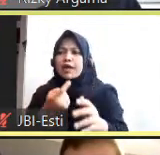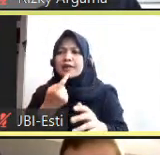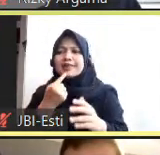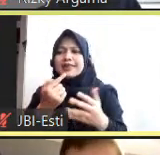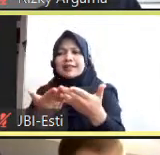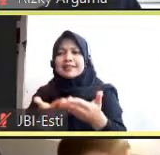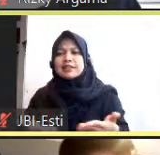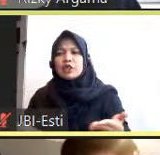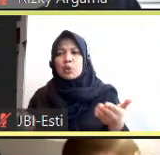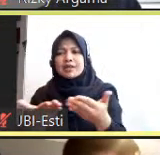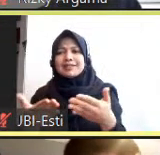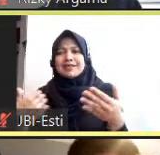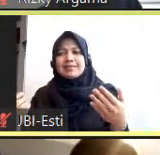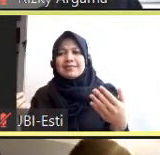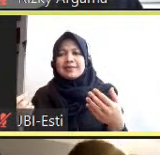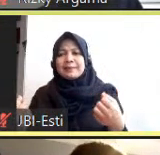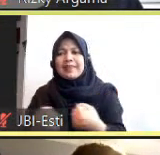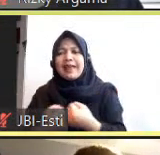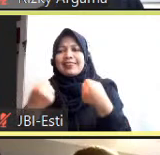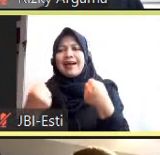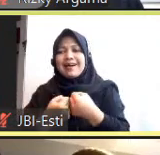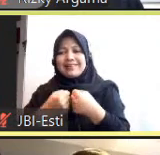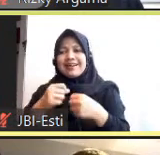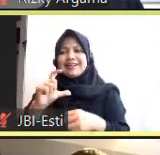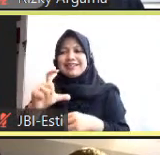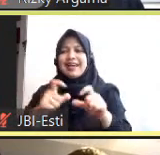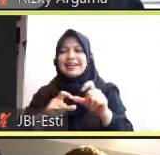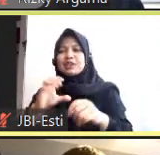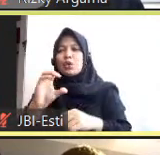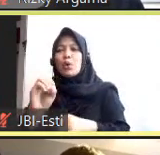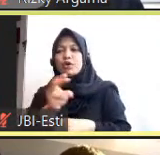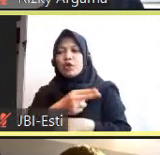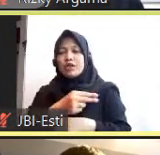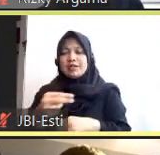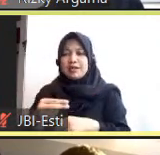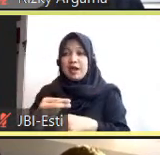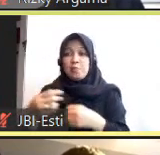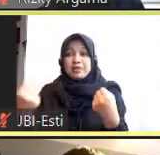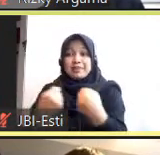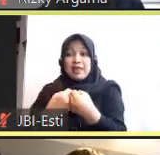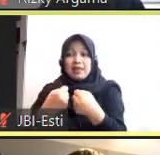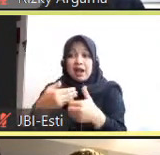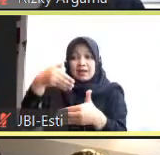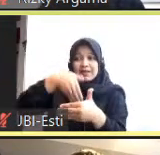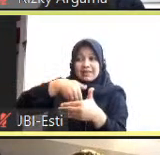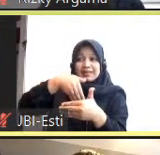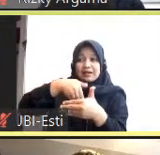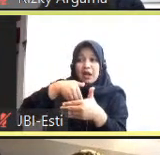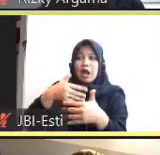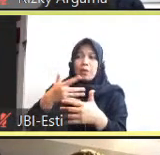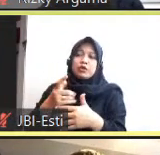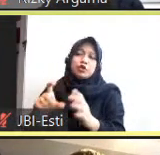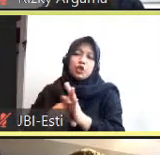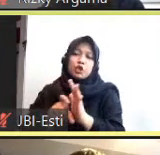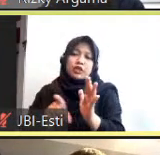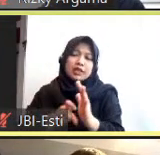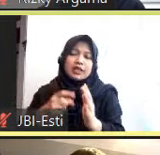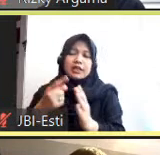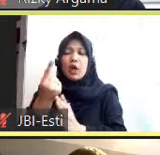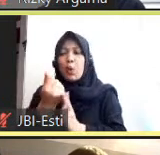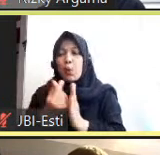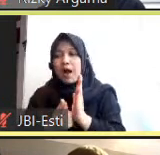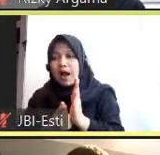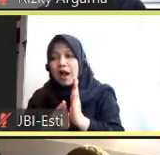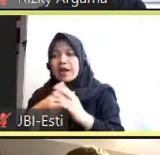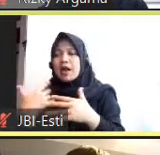keberlangsungan CSO di Indonesia. Ini baik tantangan dari internal yang biasanya soal financial sustainability,